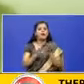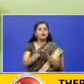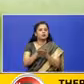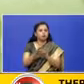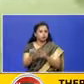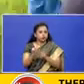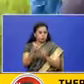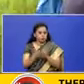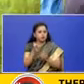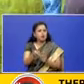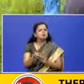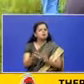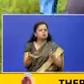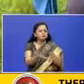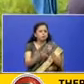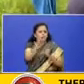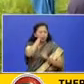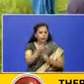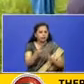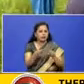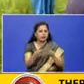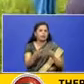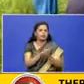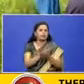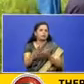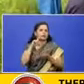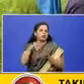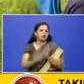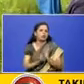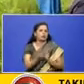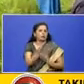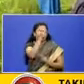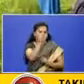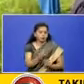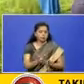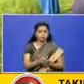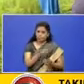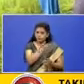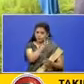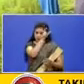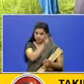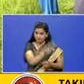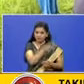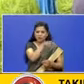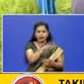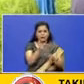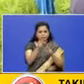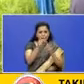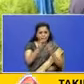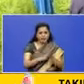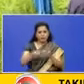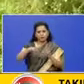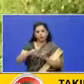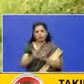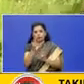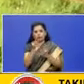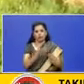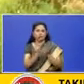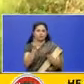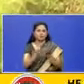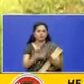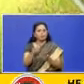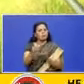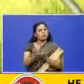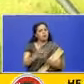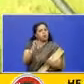है, थिरु के एजिलन। इन्होंने पीएम कुसुम योजना का लाभ लिया और